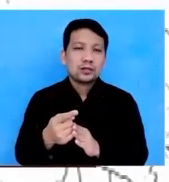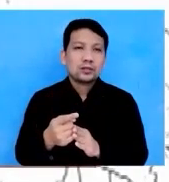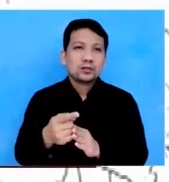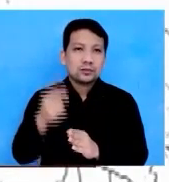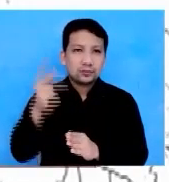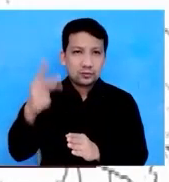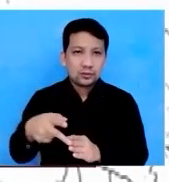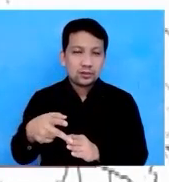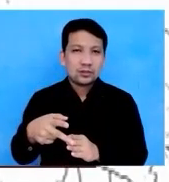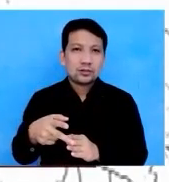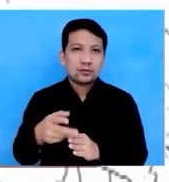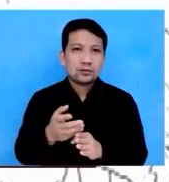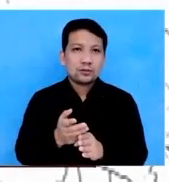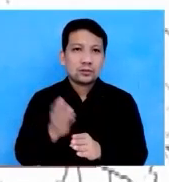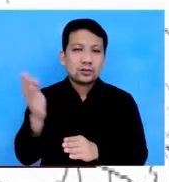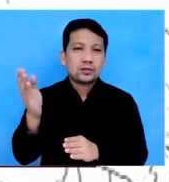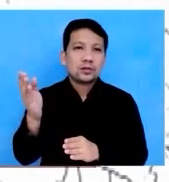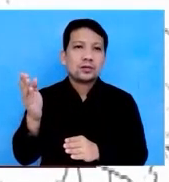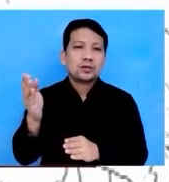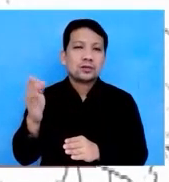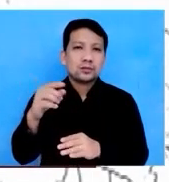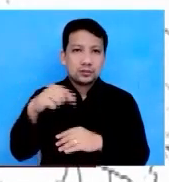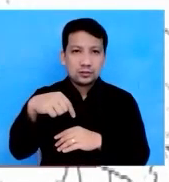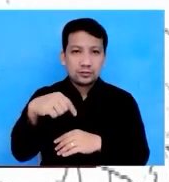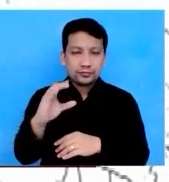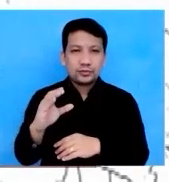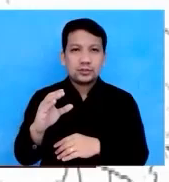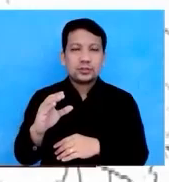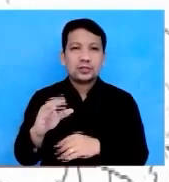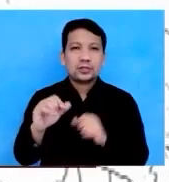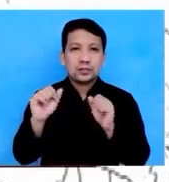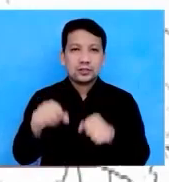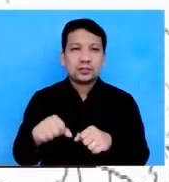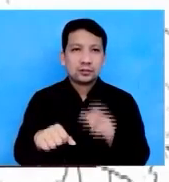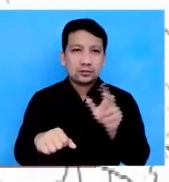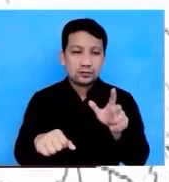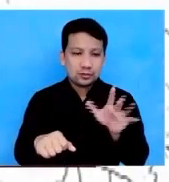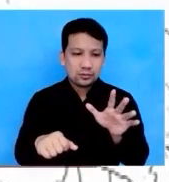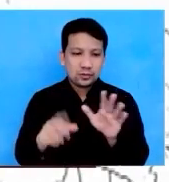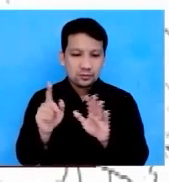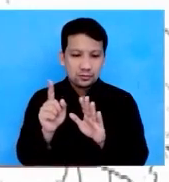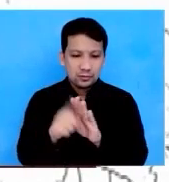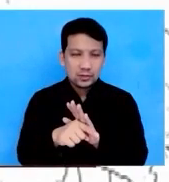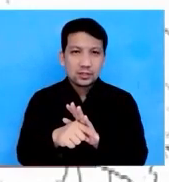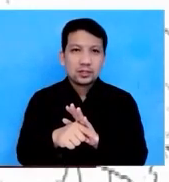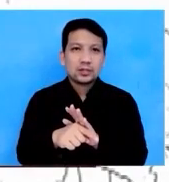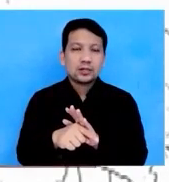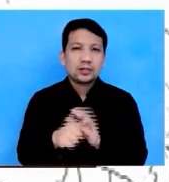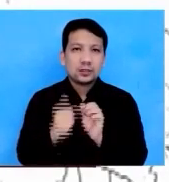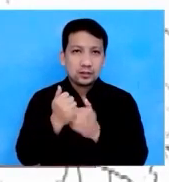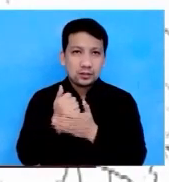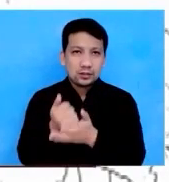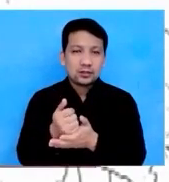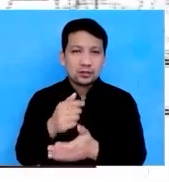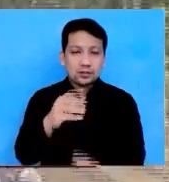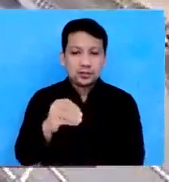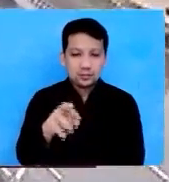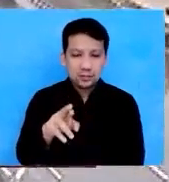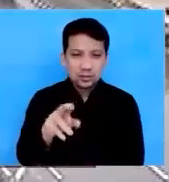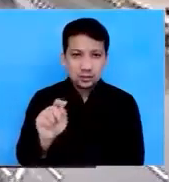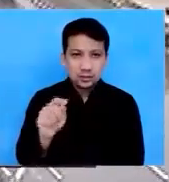biyahe sa pagitan ng Bulacan at Quezon City, magiging 35 minutes na lamang daw yan sa tulong ng MRT